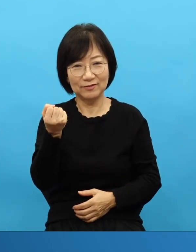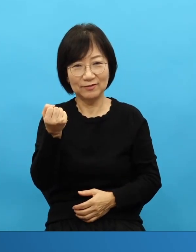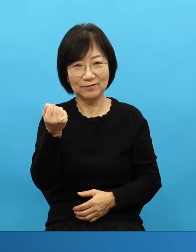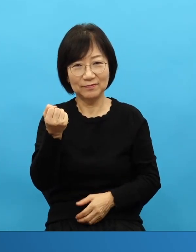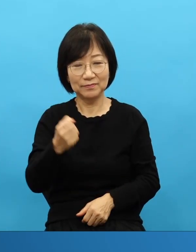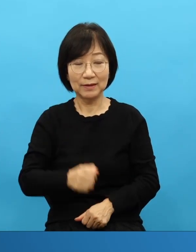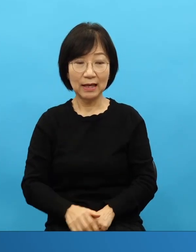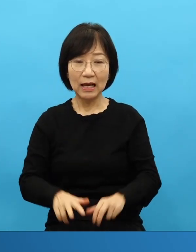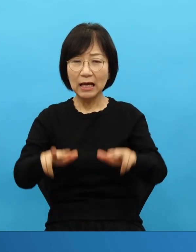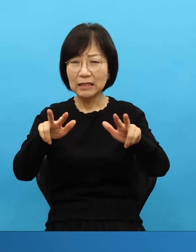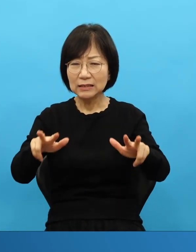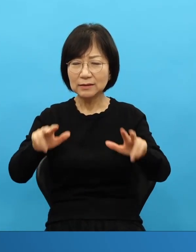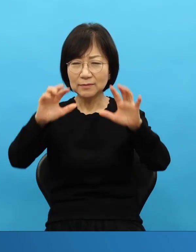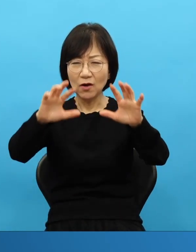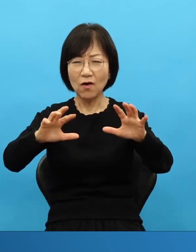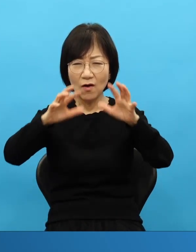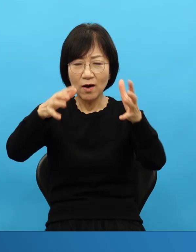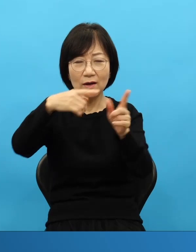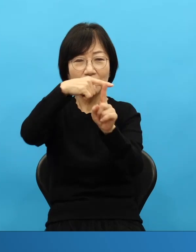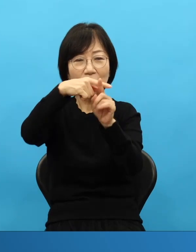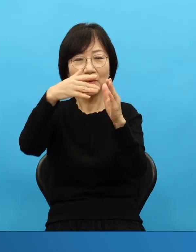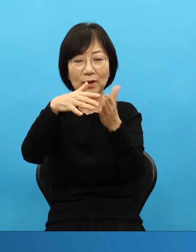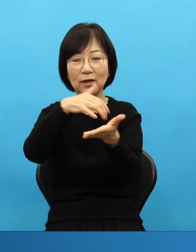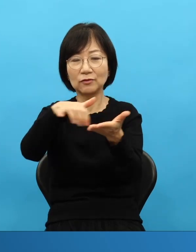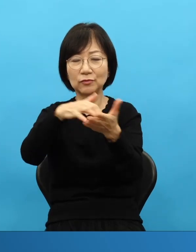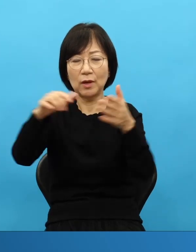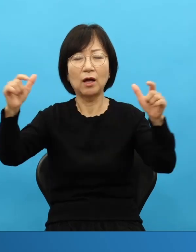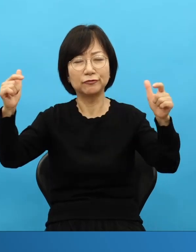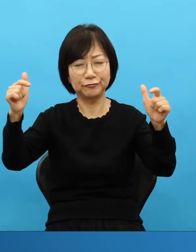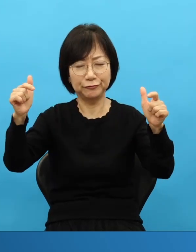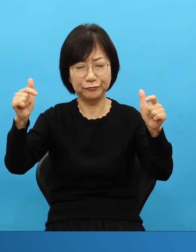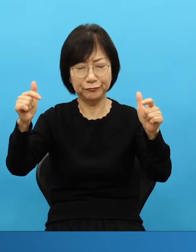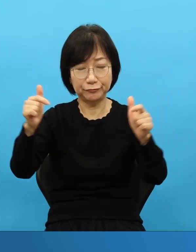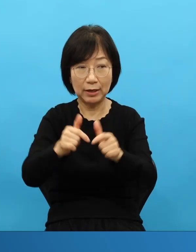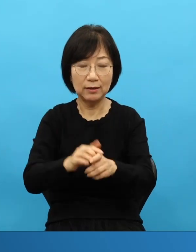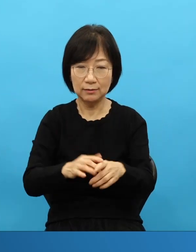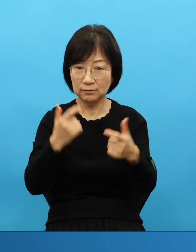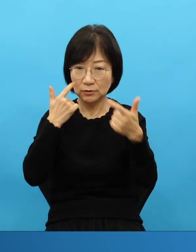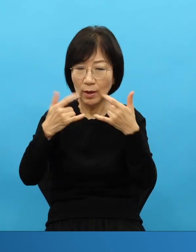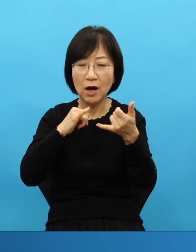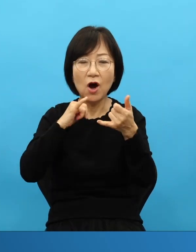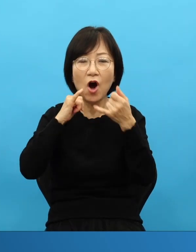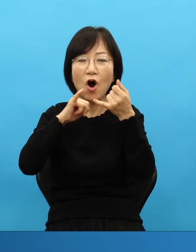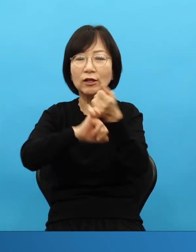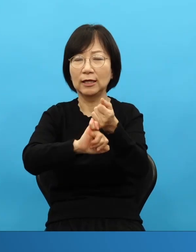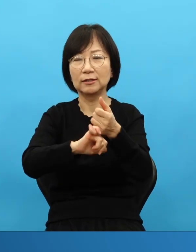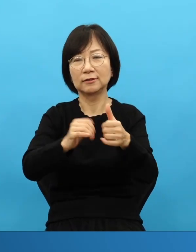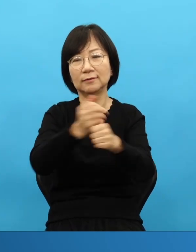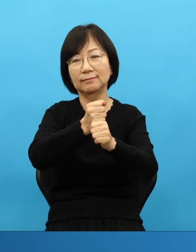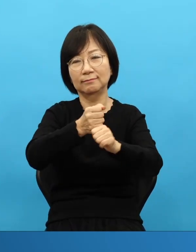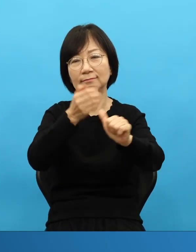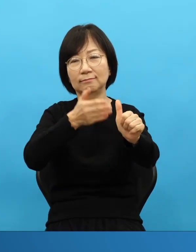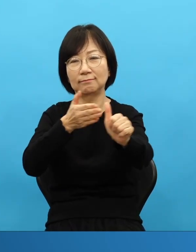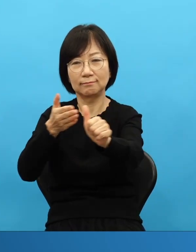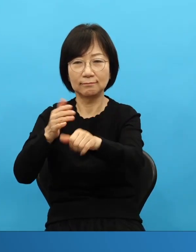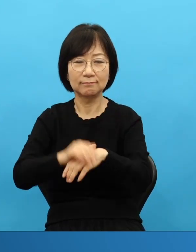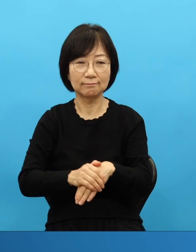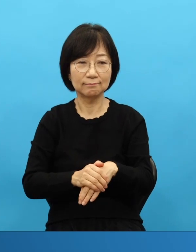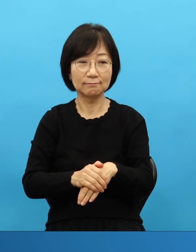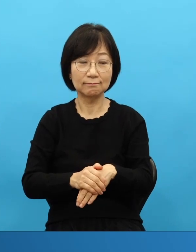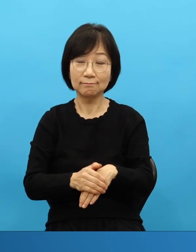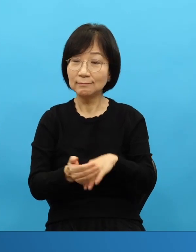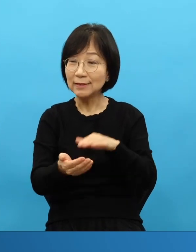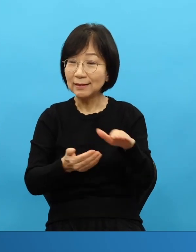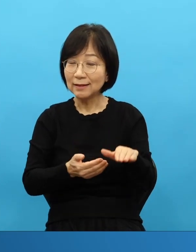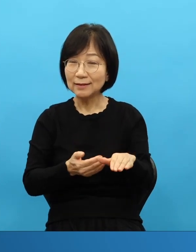정확한 언약 잡으셔야 돼요. Right now, the world churches are closing. We need to hold to the accurate 아까 우리 covenant. 장로님 교회 문 닫게 해서 정확한 언약 잡은 거요. 지금 유럽교